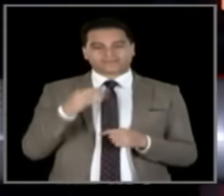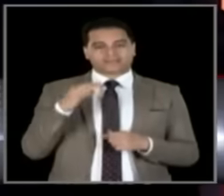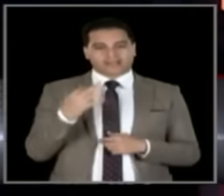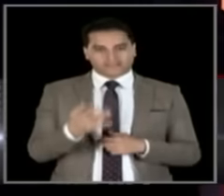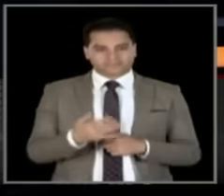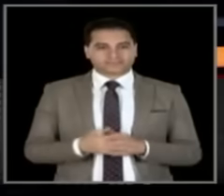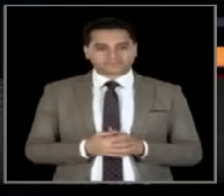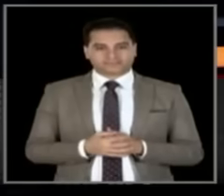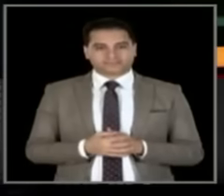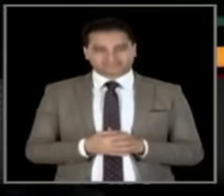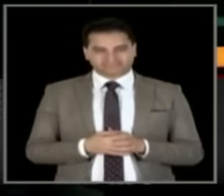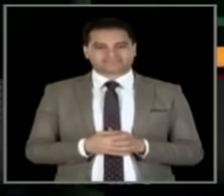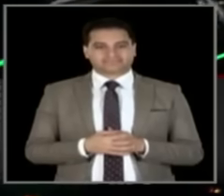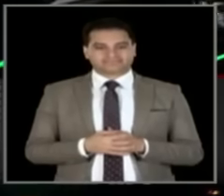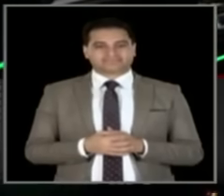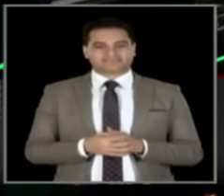الذهبي.